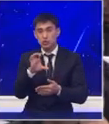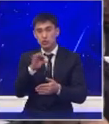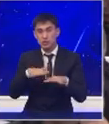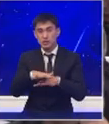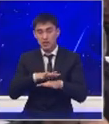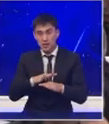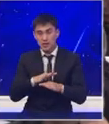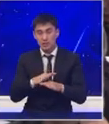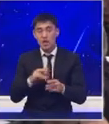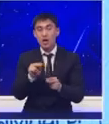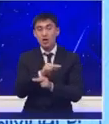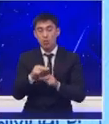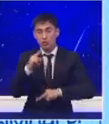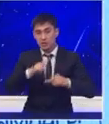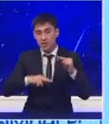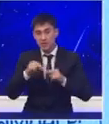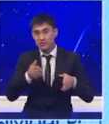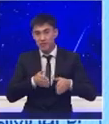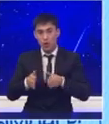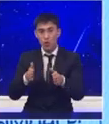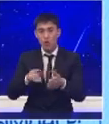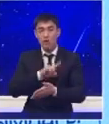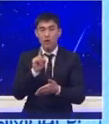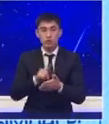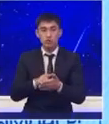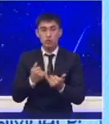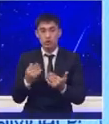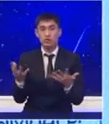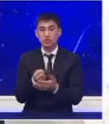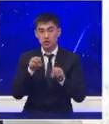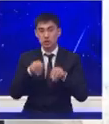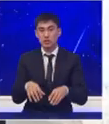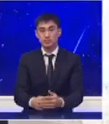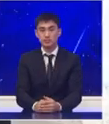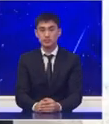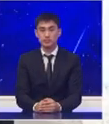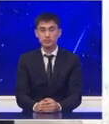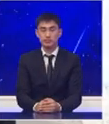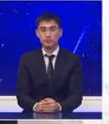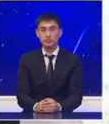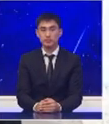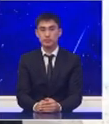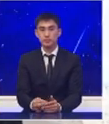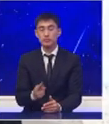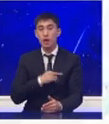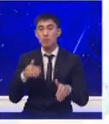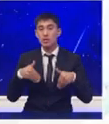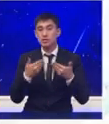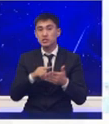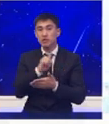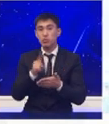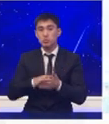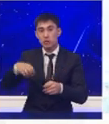слоев населения, ремонт и строительство дорог. Часть вопросов уже нашла решение. Обратился с вопросом освещения по